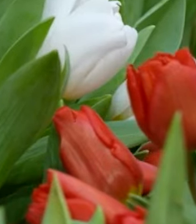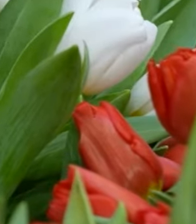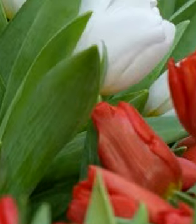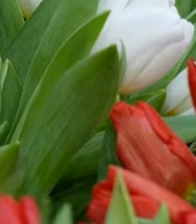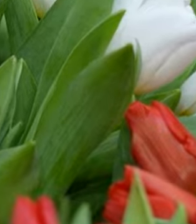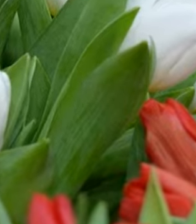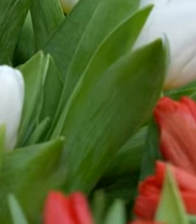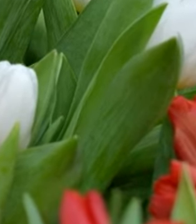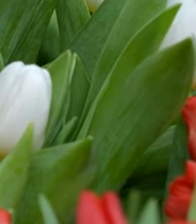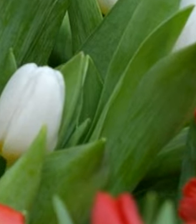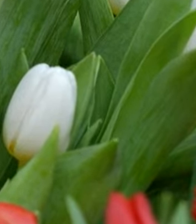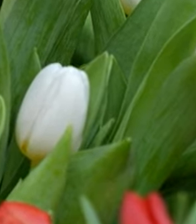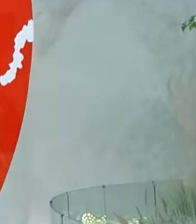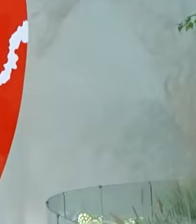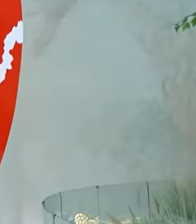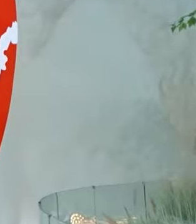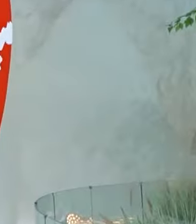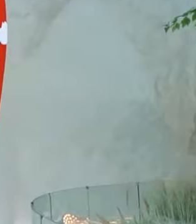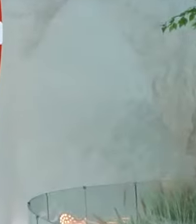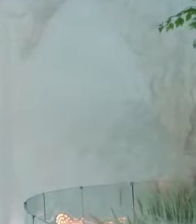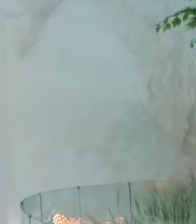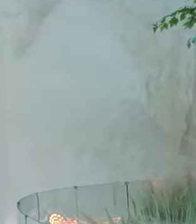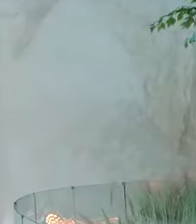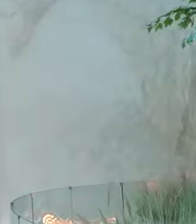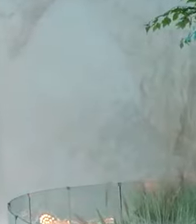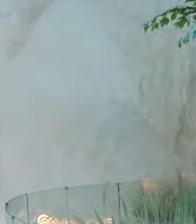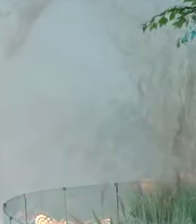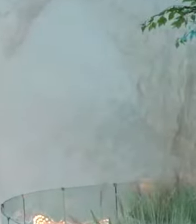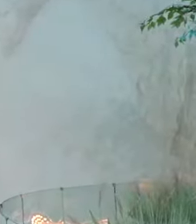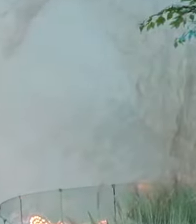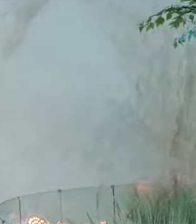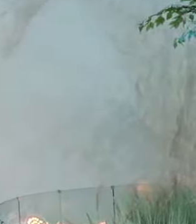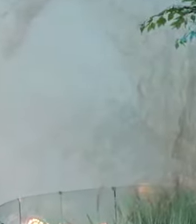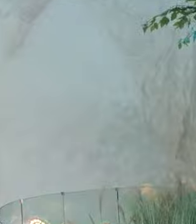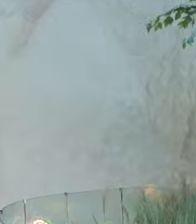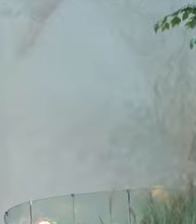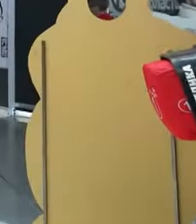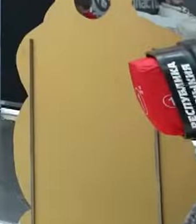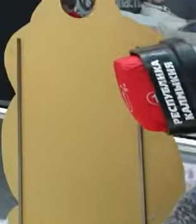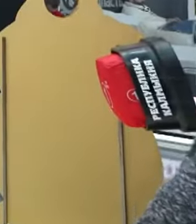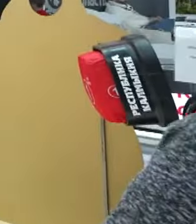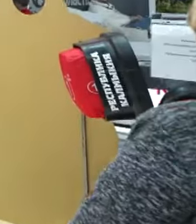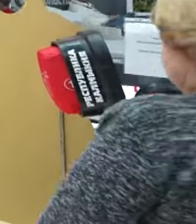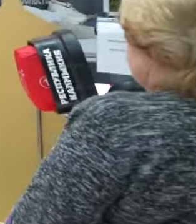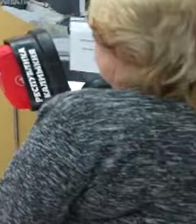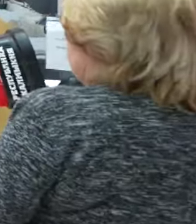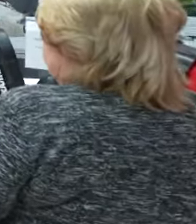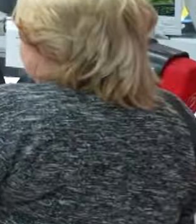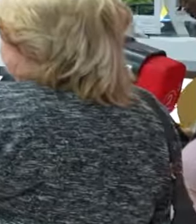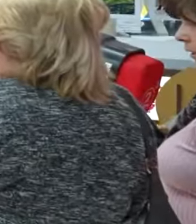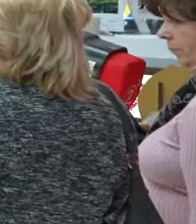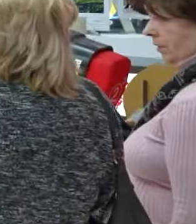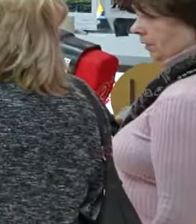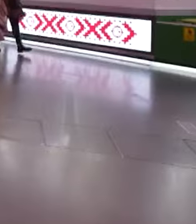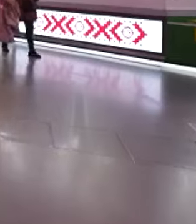кто чувствует, после всех последних событий сердце нашей Родины сейчас бьется в Белгородской области. В знак поддержки на всех